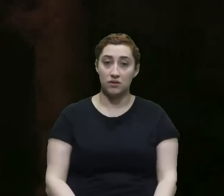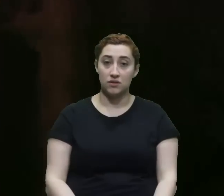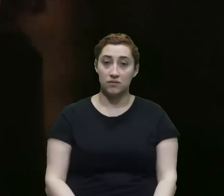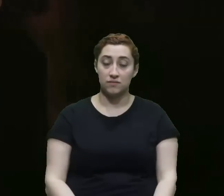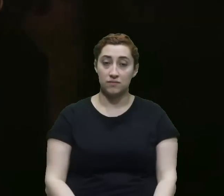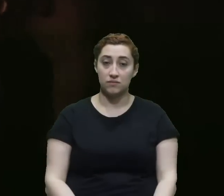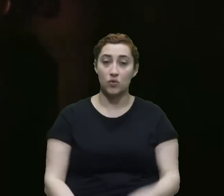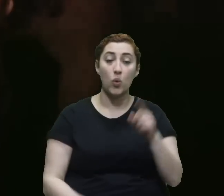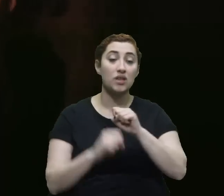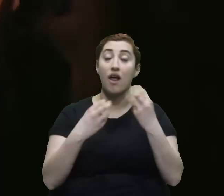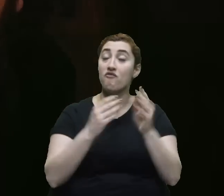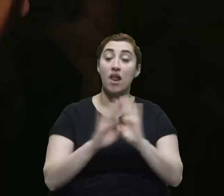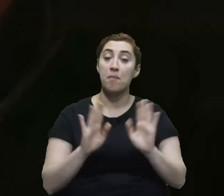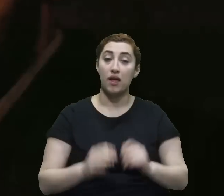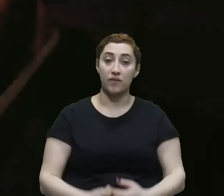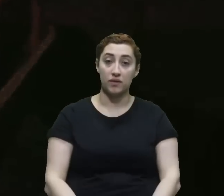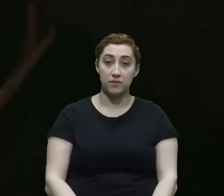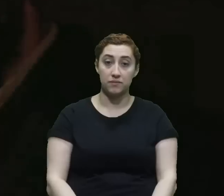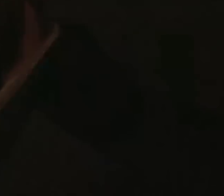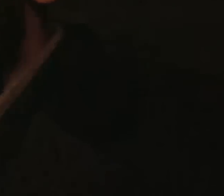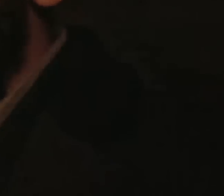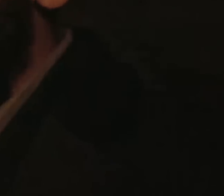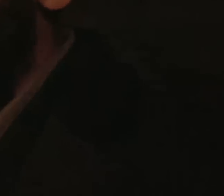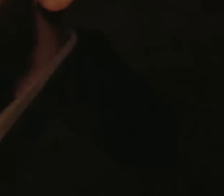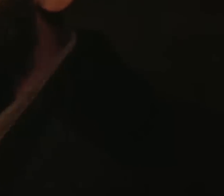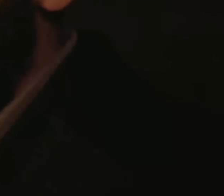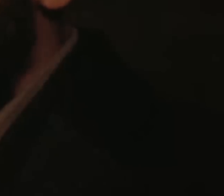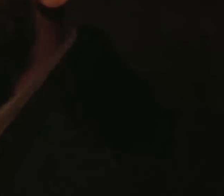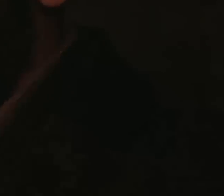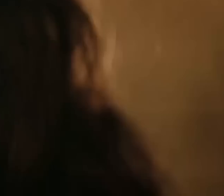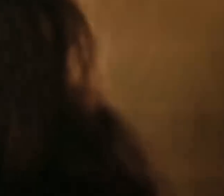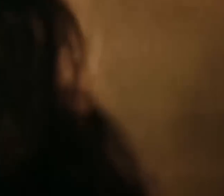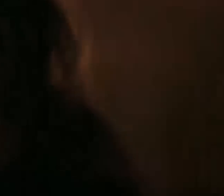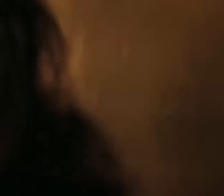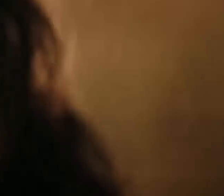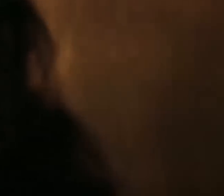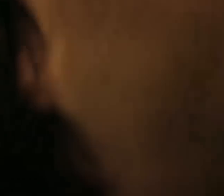Farah afallayıp bakar kaldı. Ali'nin yüzü şaşkınlıktan allak bullak olmuş. Galip